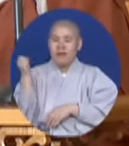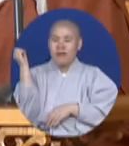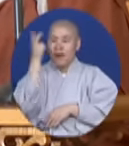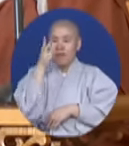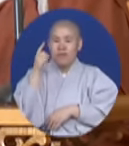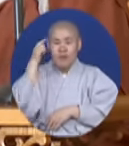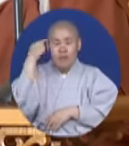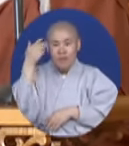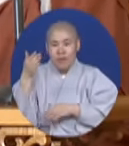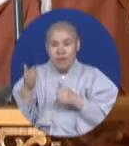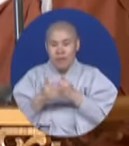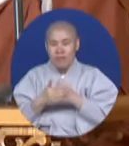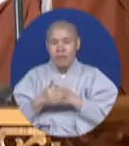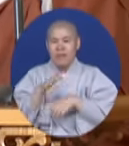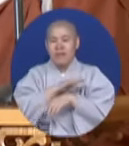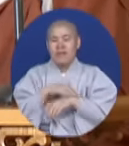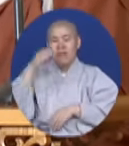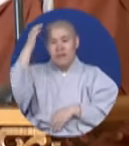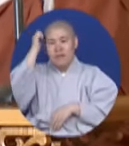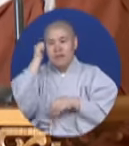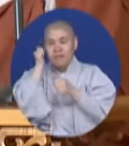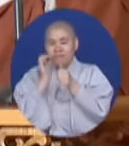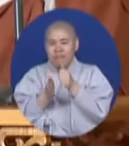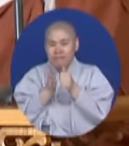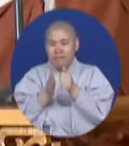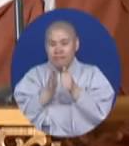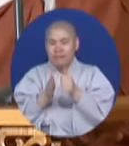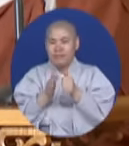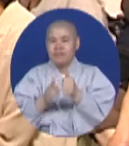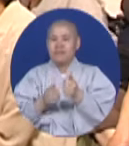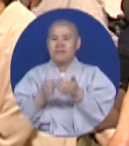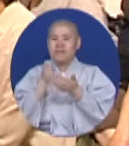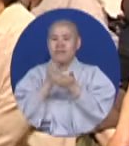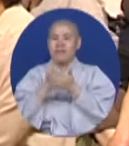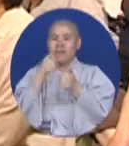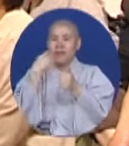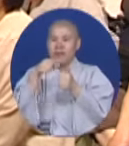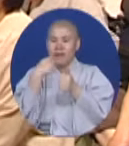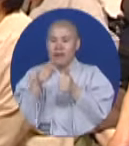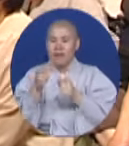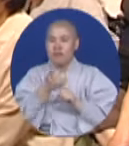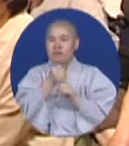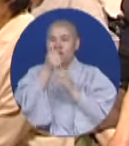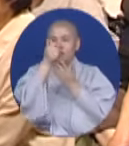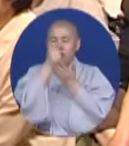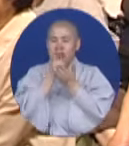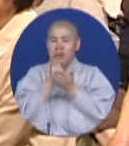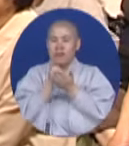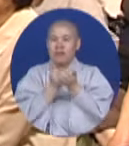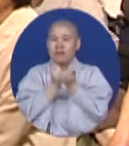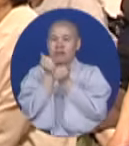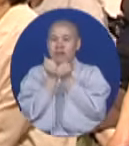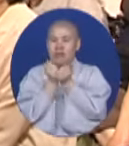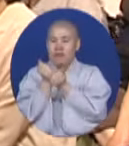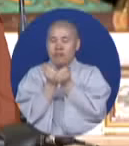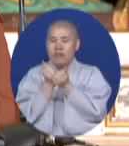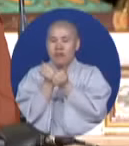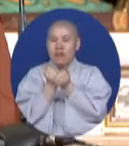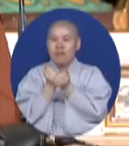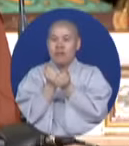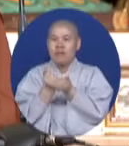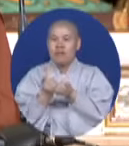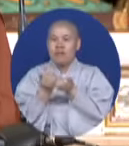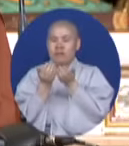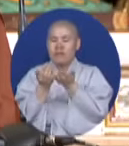수가 있어요. 이 법이 부처님이 설법하신 후로